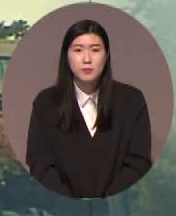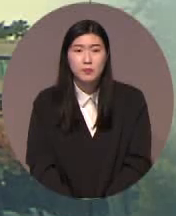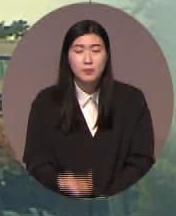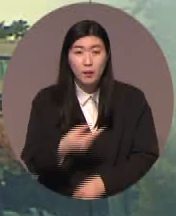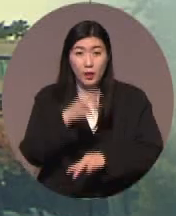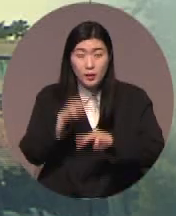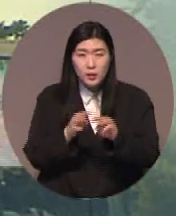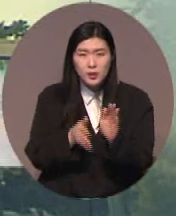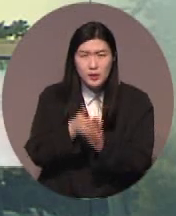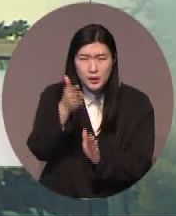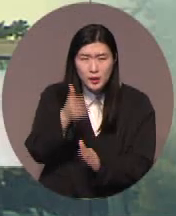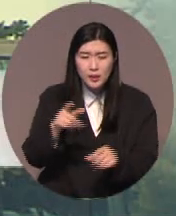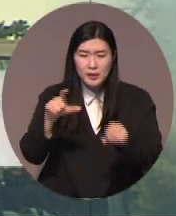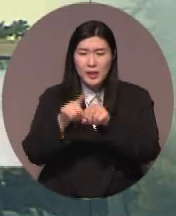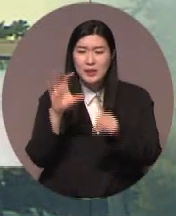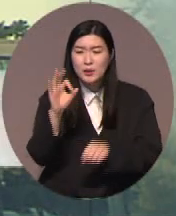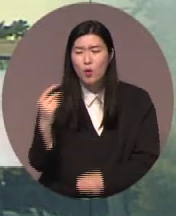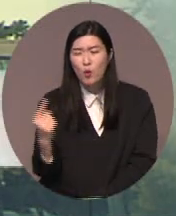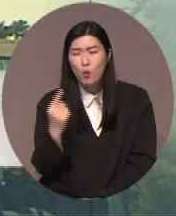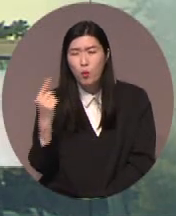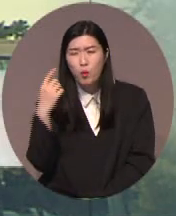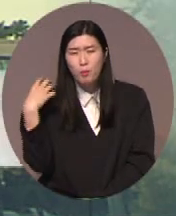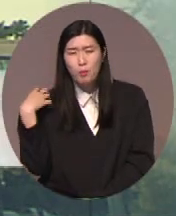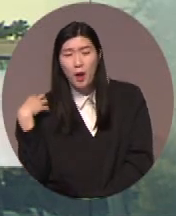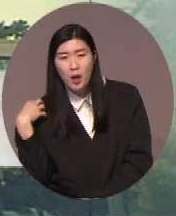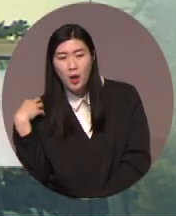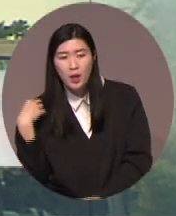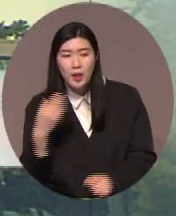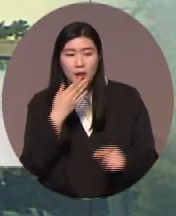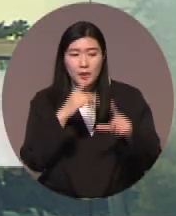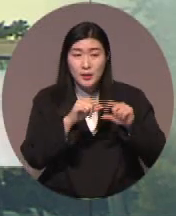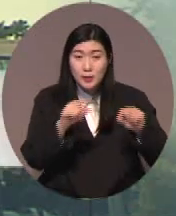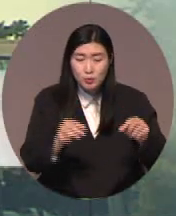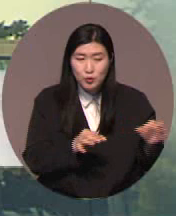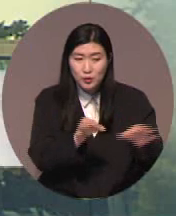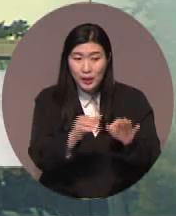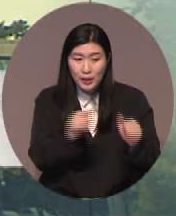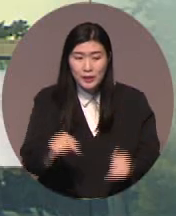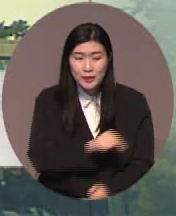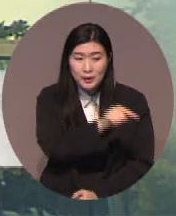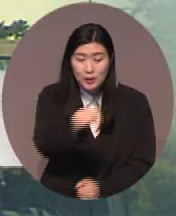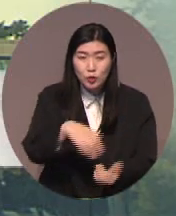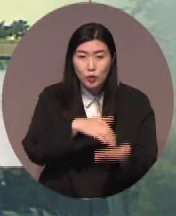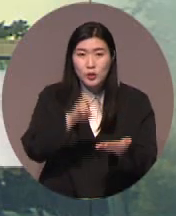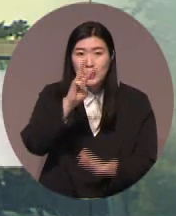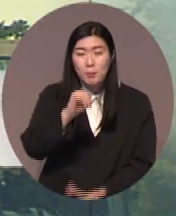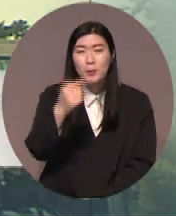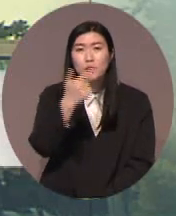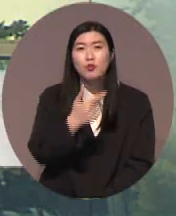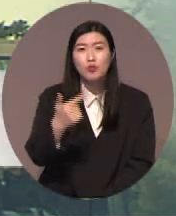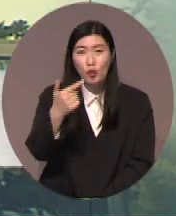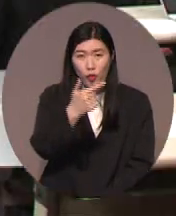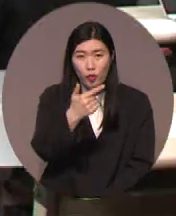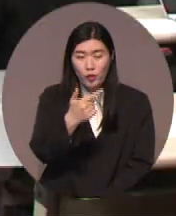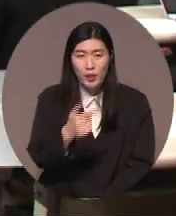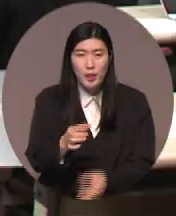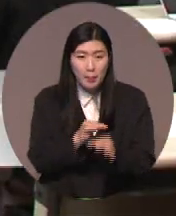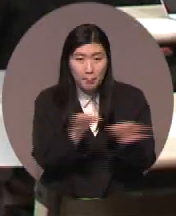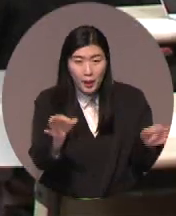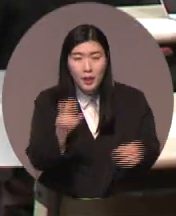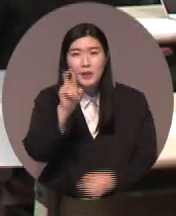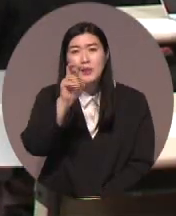대전시가 최근 급등한 가수 요금 등으로 어려움을 겪는 식품 위생 업소 36,000여 곳을 대상으로